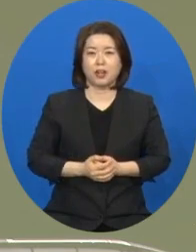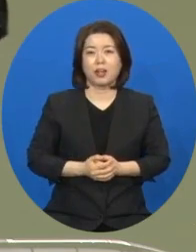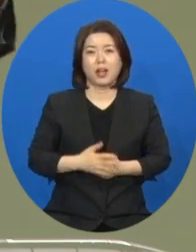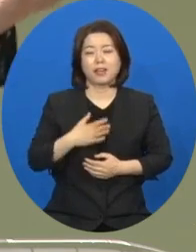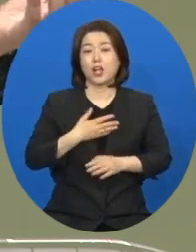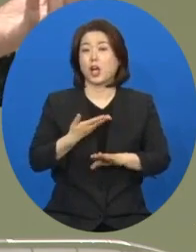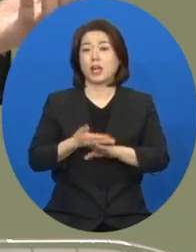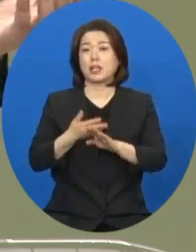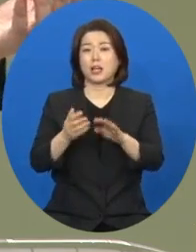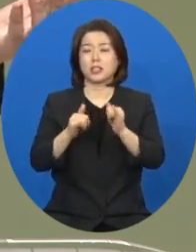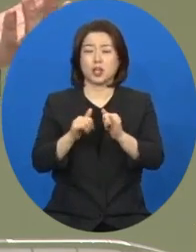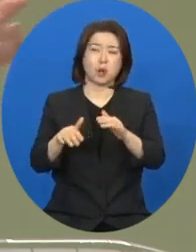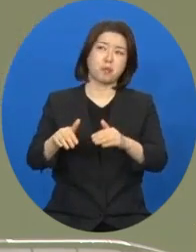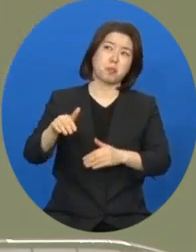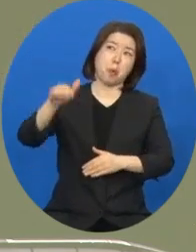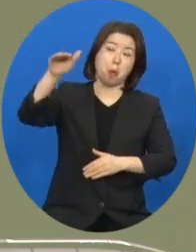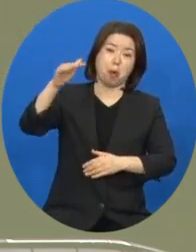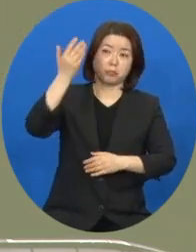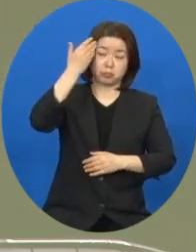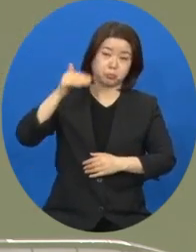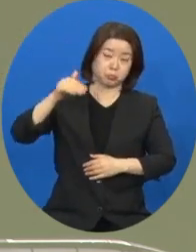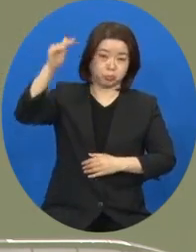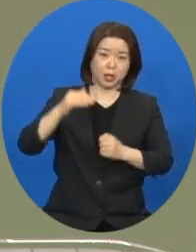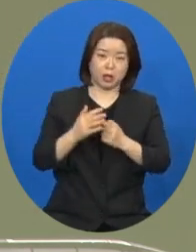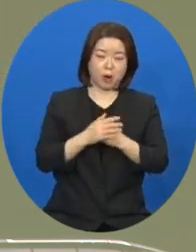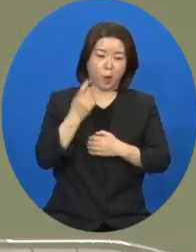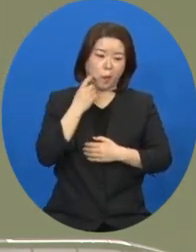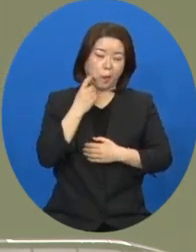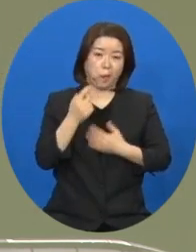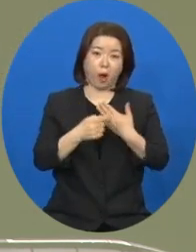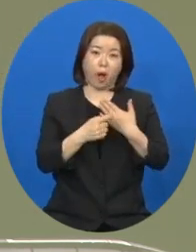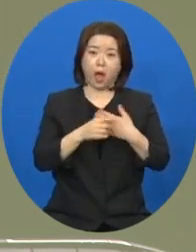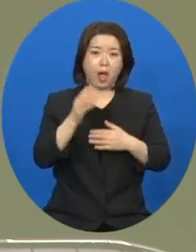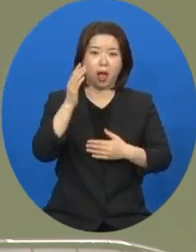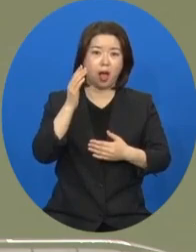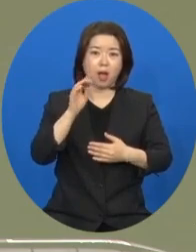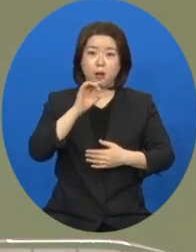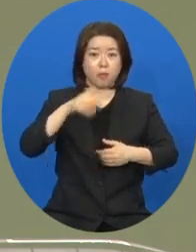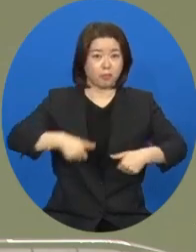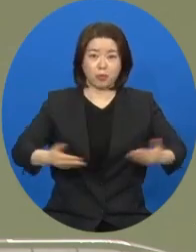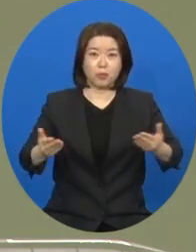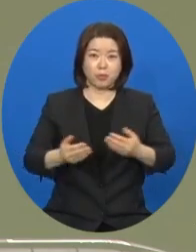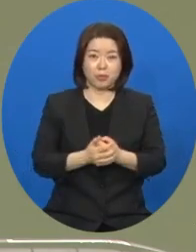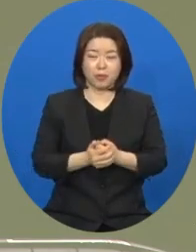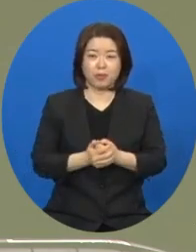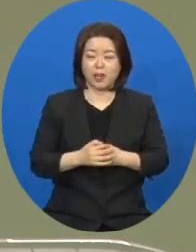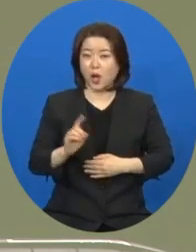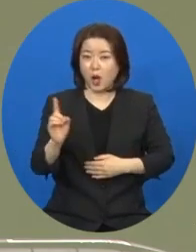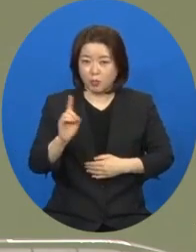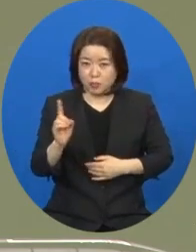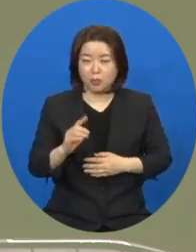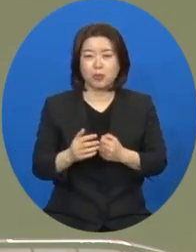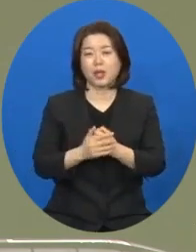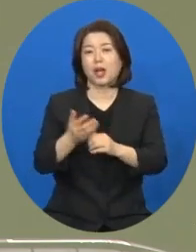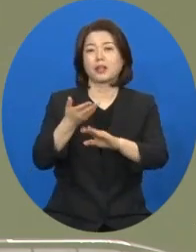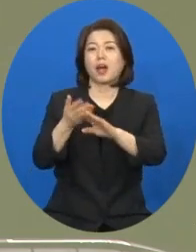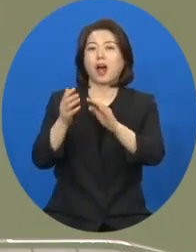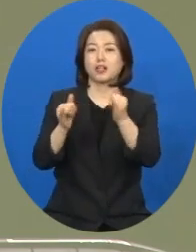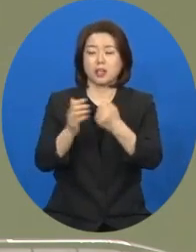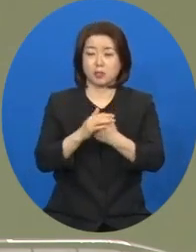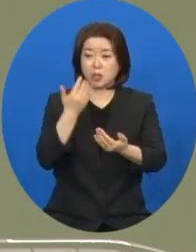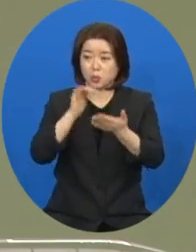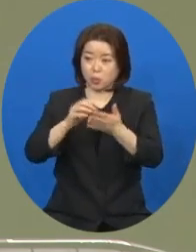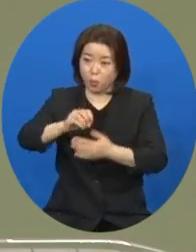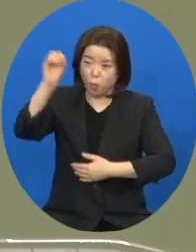다른 사람보다 수준이 높다, 뭐 이렇게 뭐 꾸밀 것도 없다니까요. 그리고 무엇보다 다른 사람한테 돌